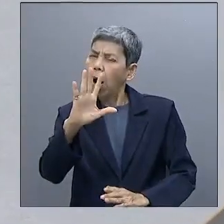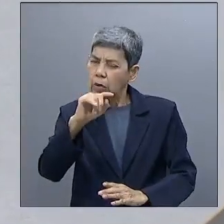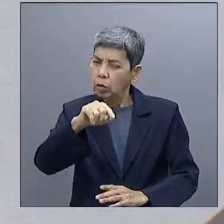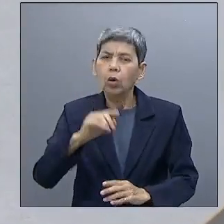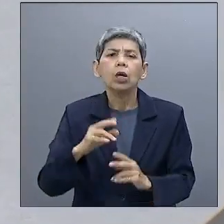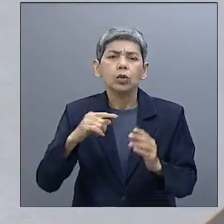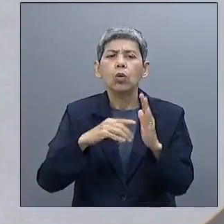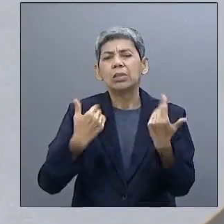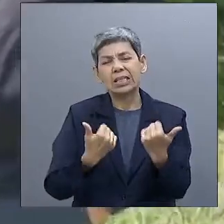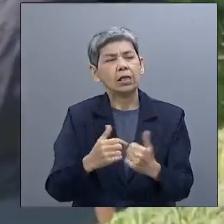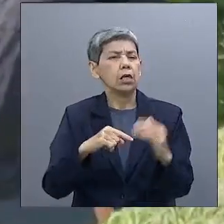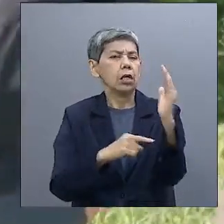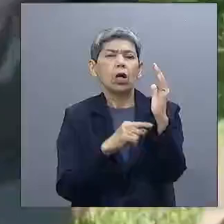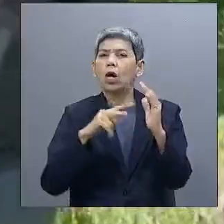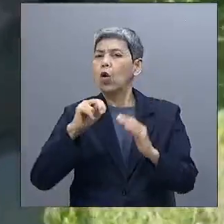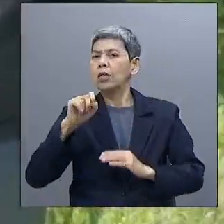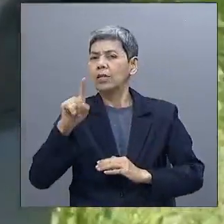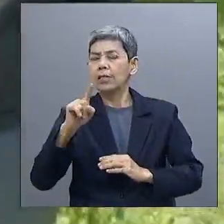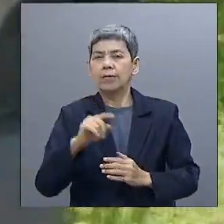นครศรีธรรมราชอยู่ค่ะ